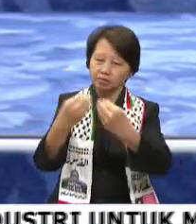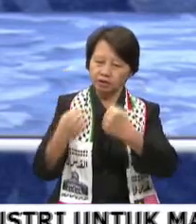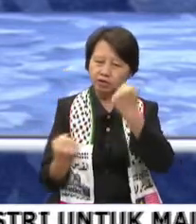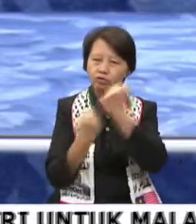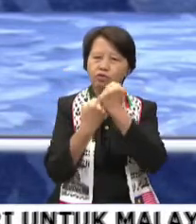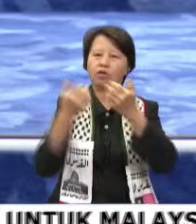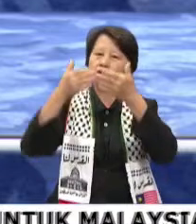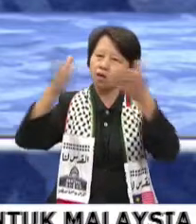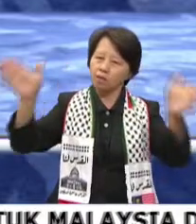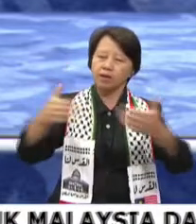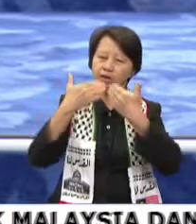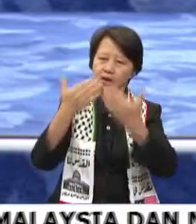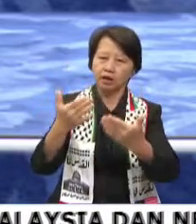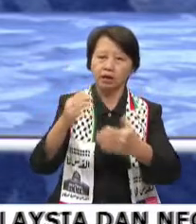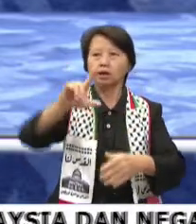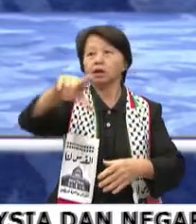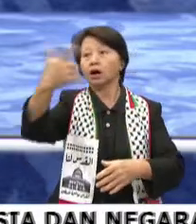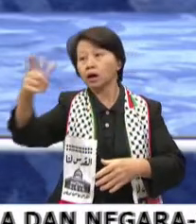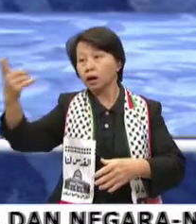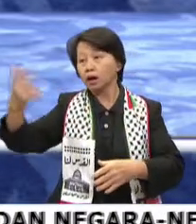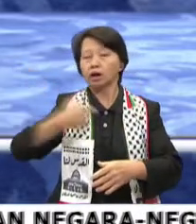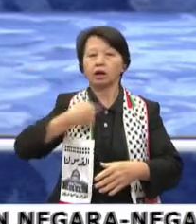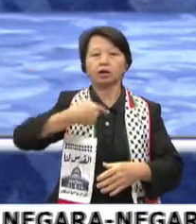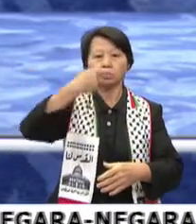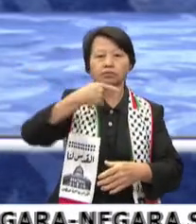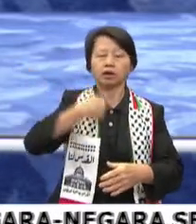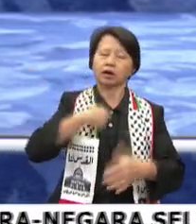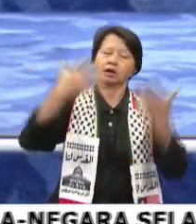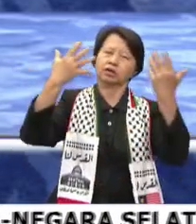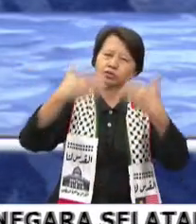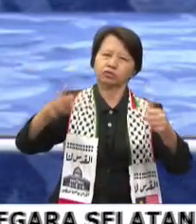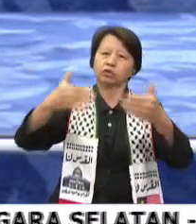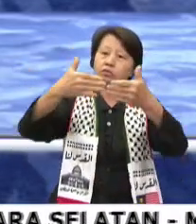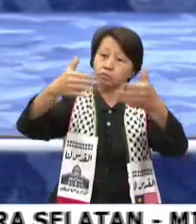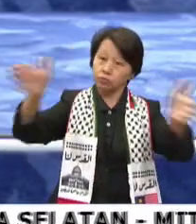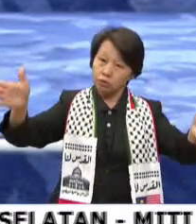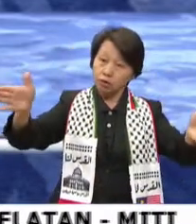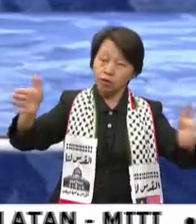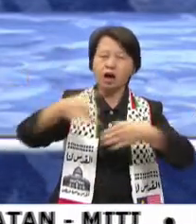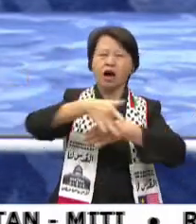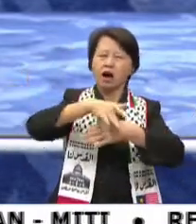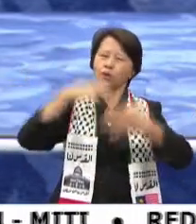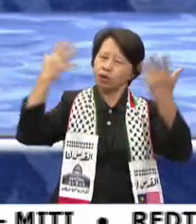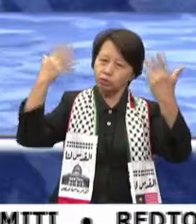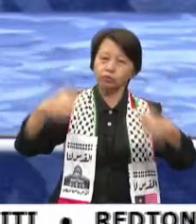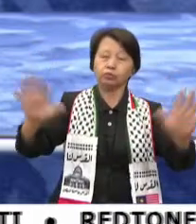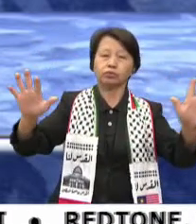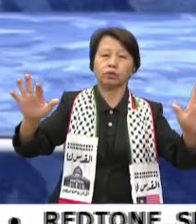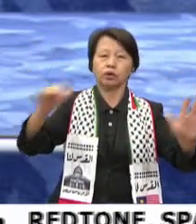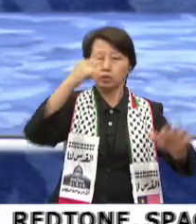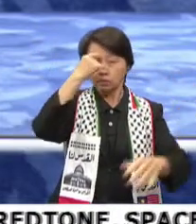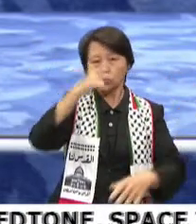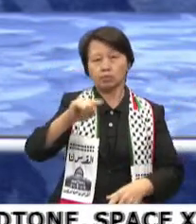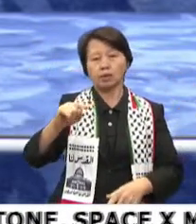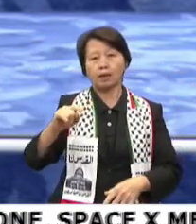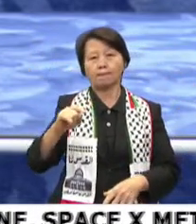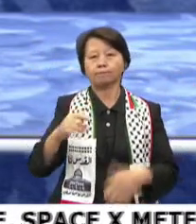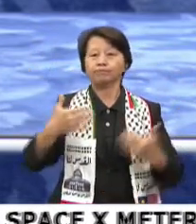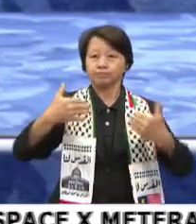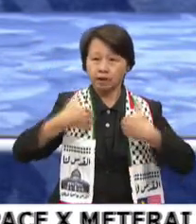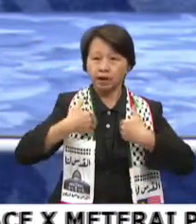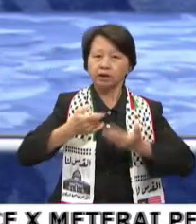terbuka tapi yang lain sepertiana saya sebut Saya telah buka ruang dari awal untuk